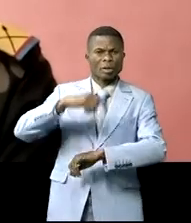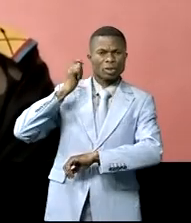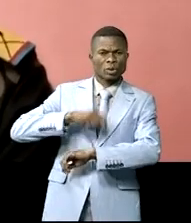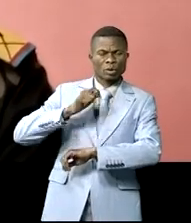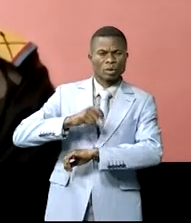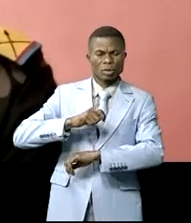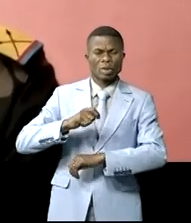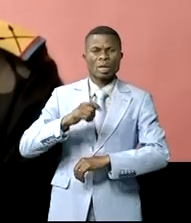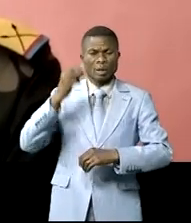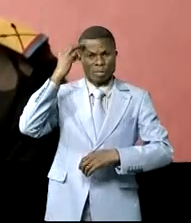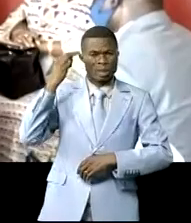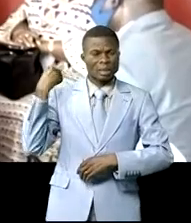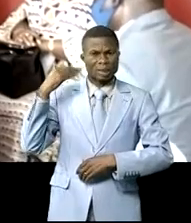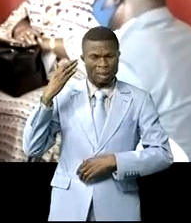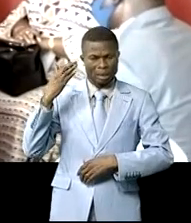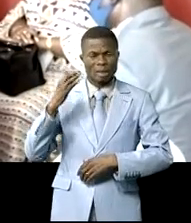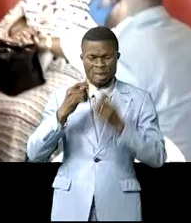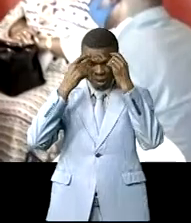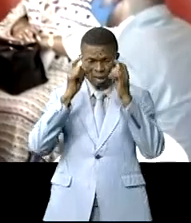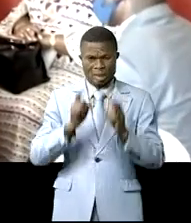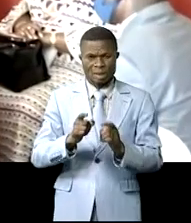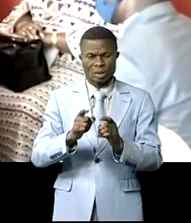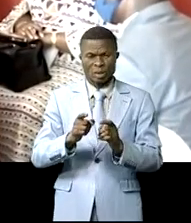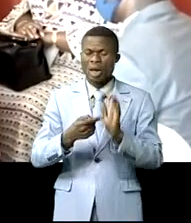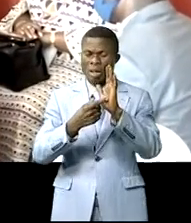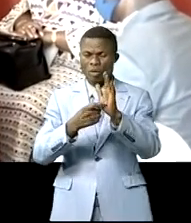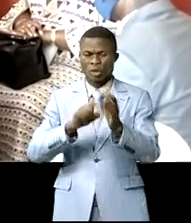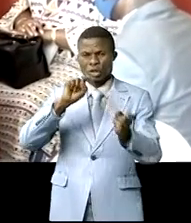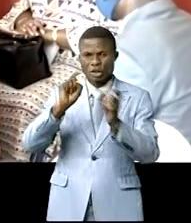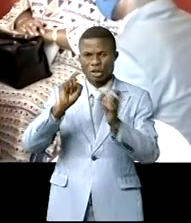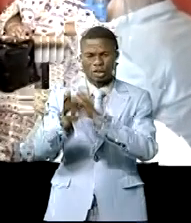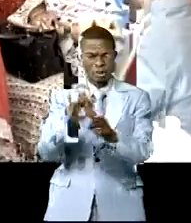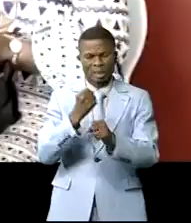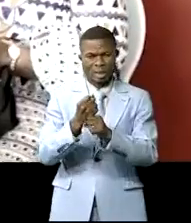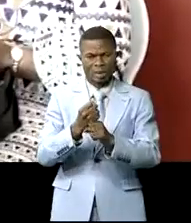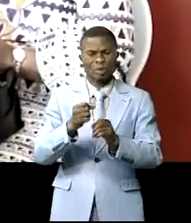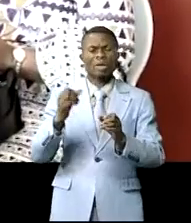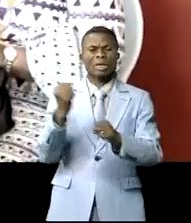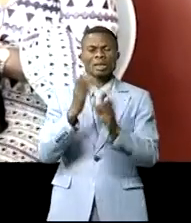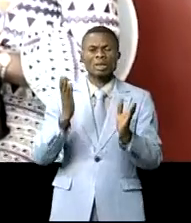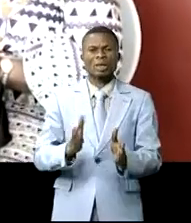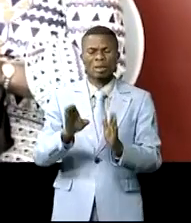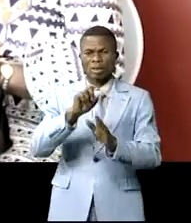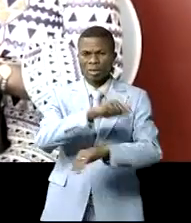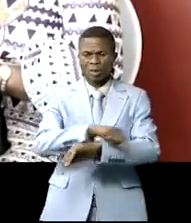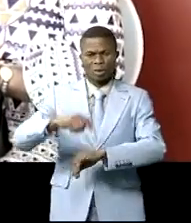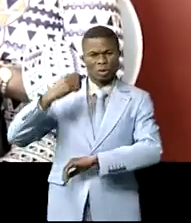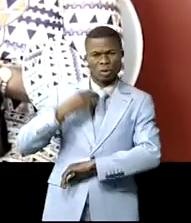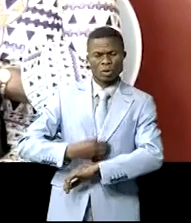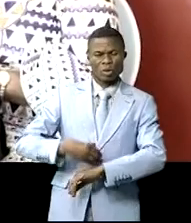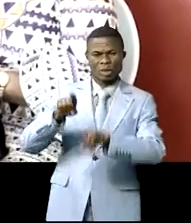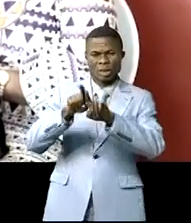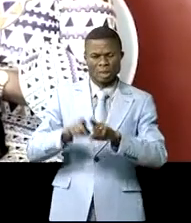Rose Mutombo a redit l'engagement du gouvernement d'améliorer les conditions des du personnel judiciaire ainsi